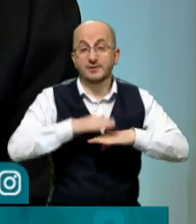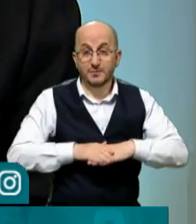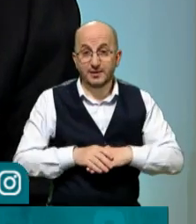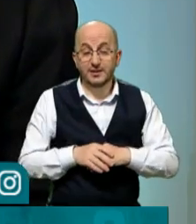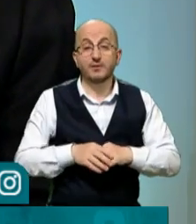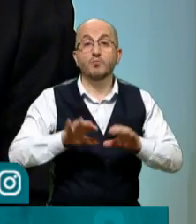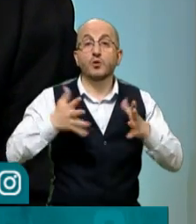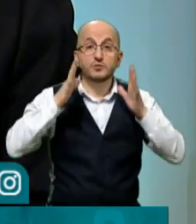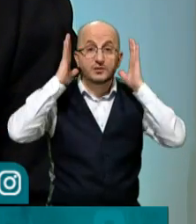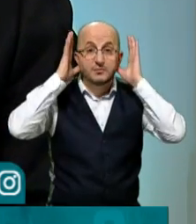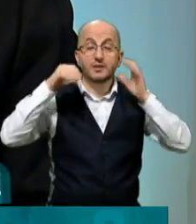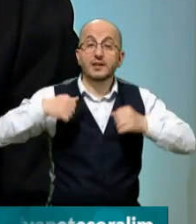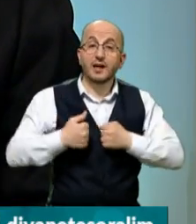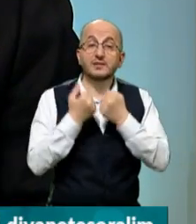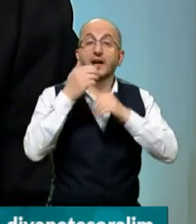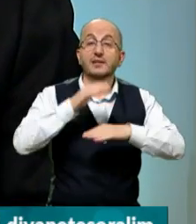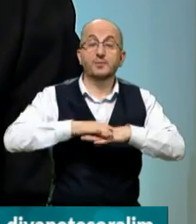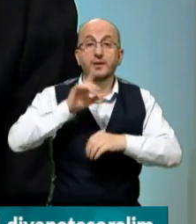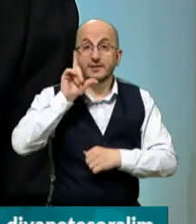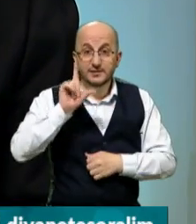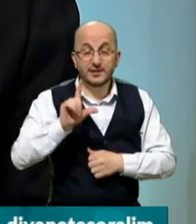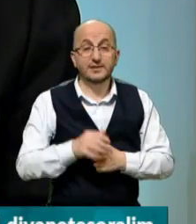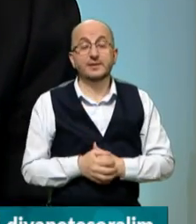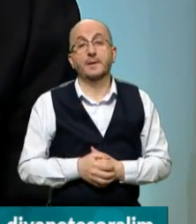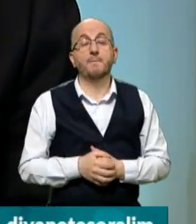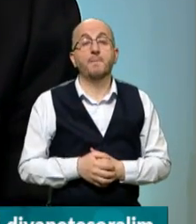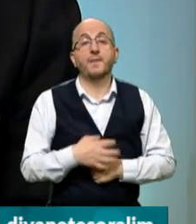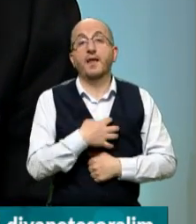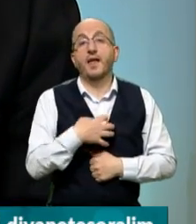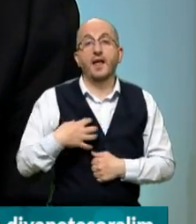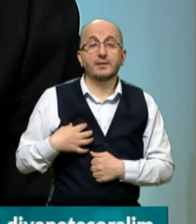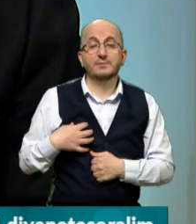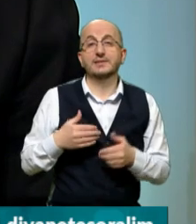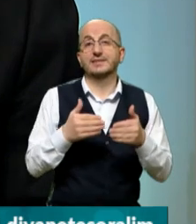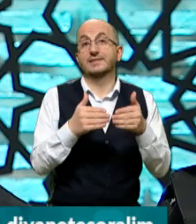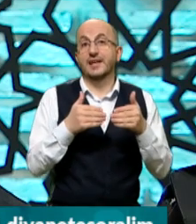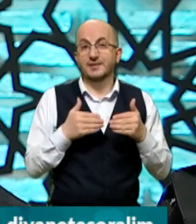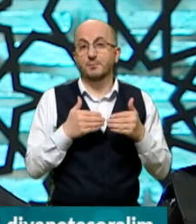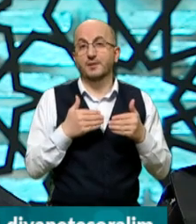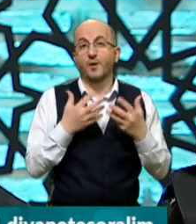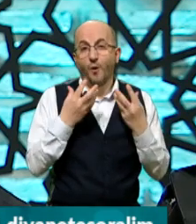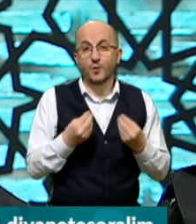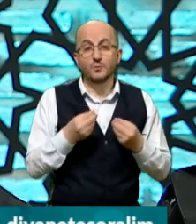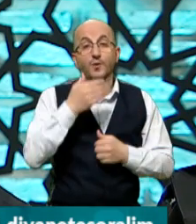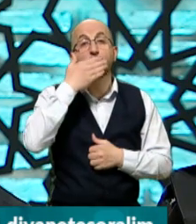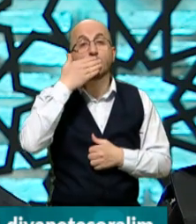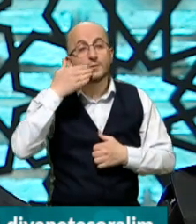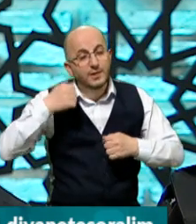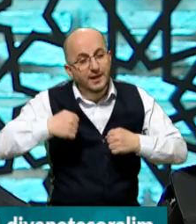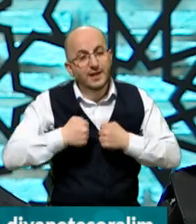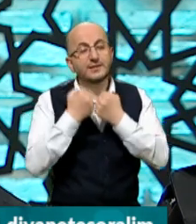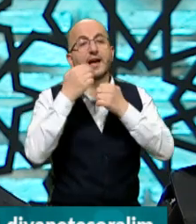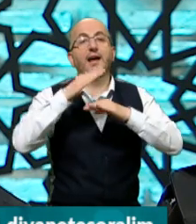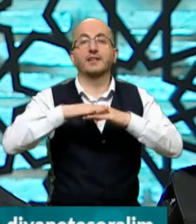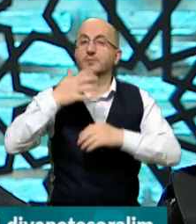oldukları namazları kaza etmeleri gerekir. Burada annemizin ihtiyatla hareket edip bu oruçları kaza